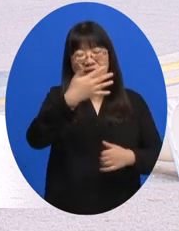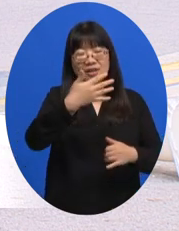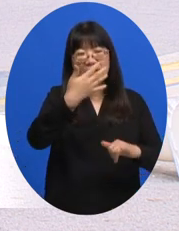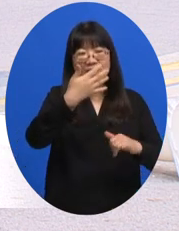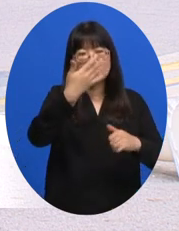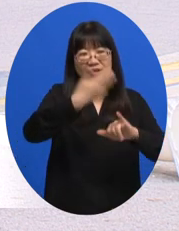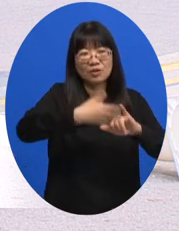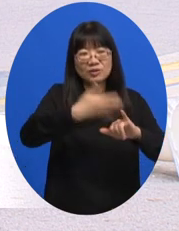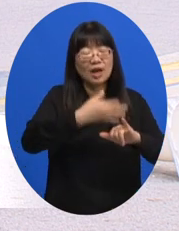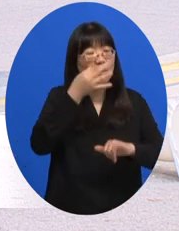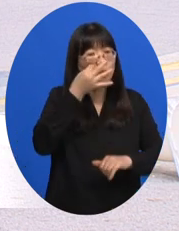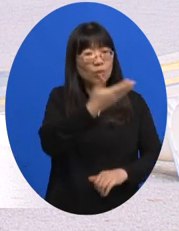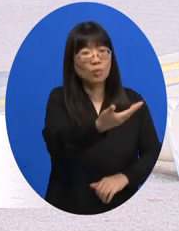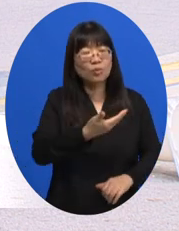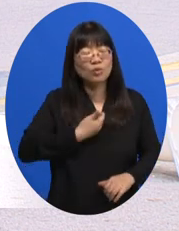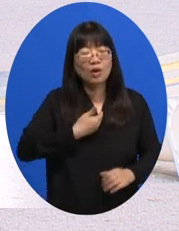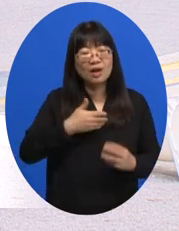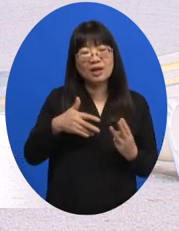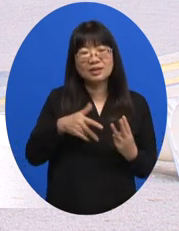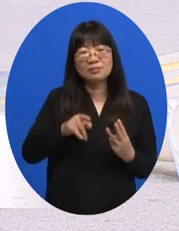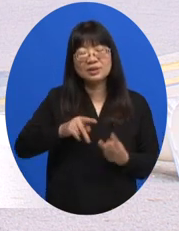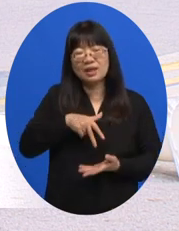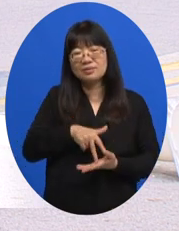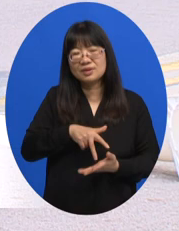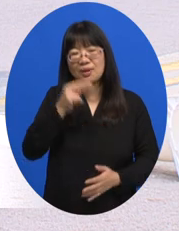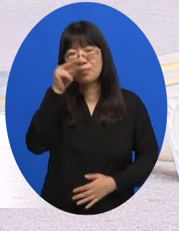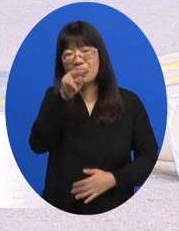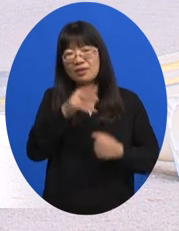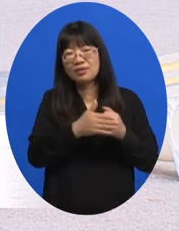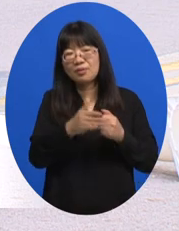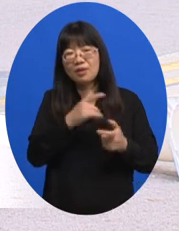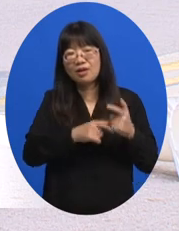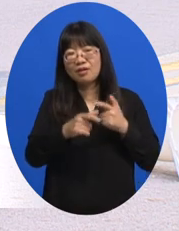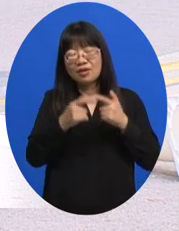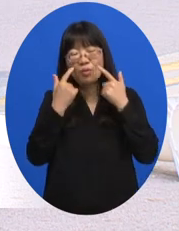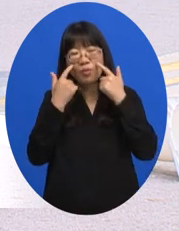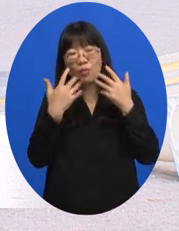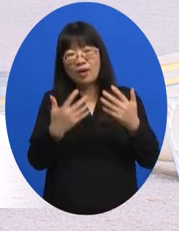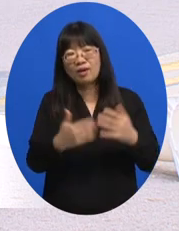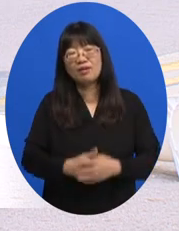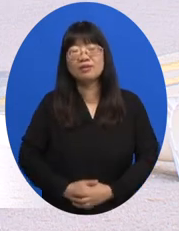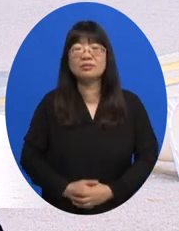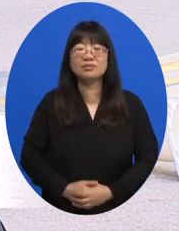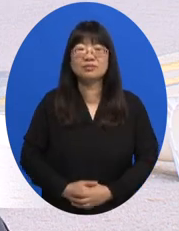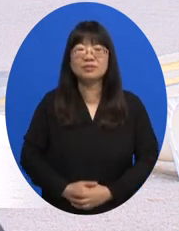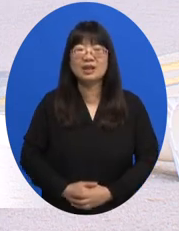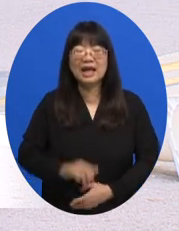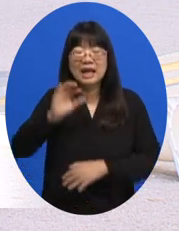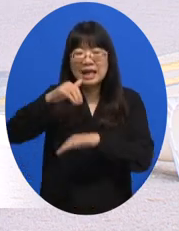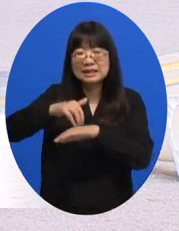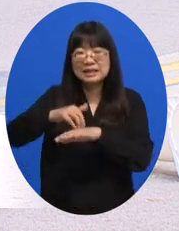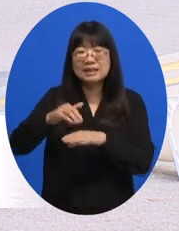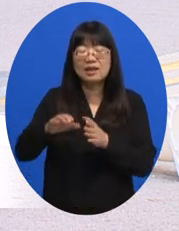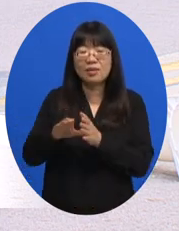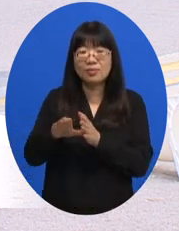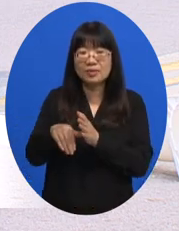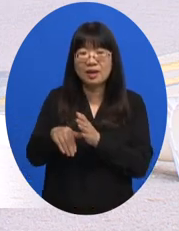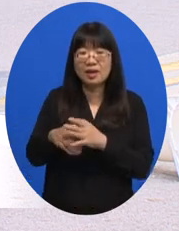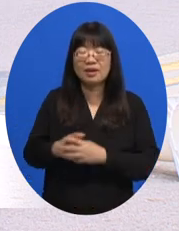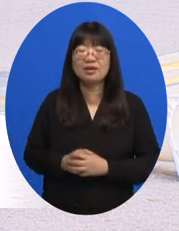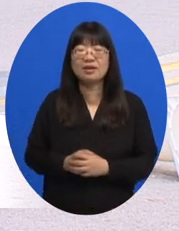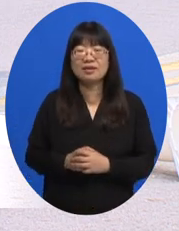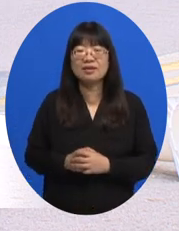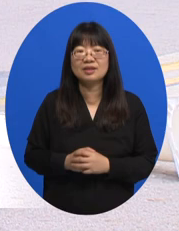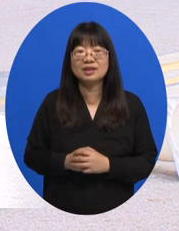때 이제 제 3자의 눈으로 봐가지고 더 확 와닿은 것도 있었고 아니라 이런 실습 같은 거 한 거